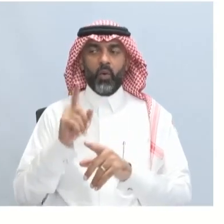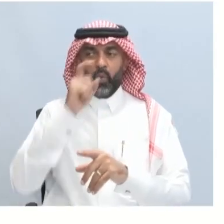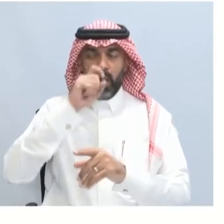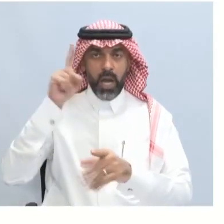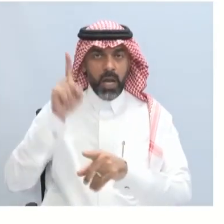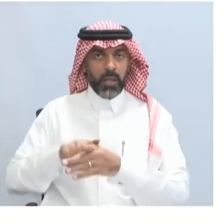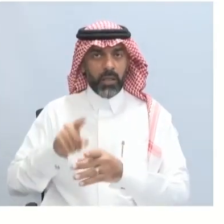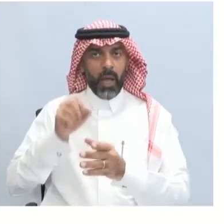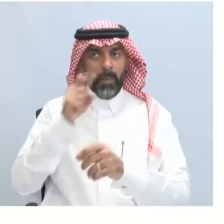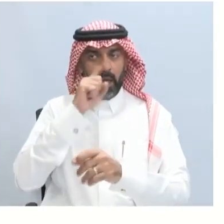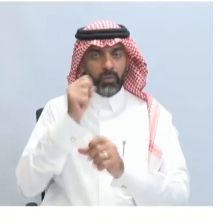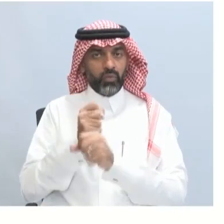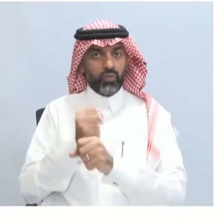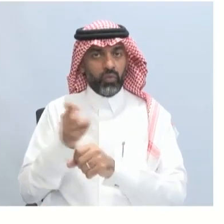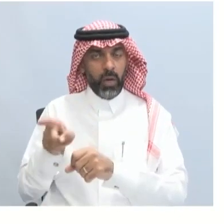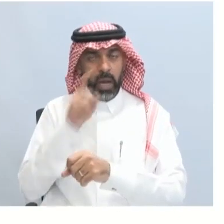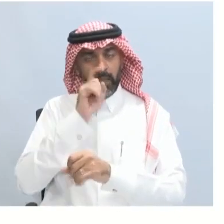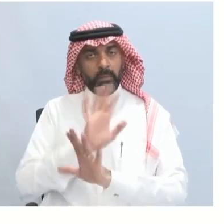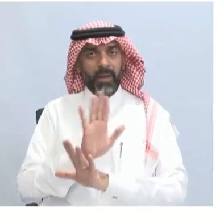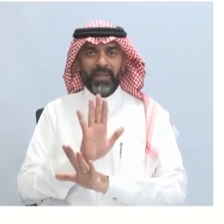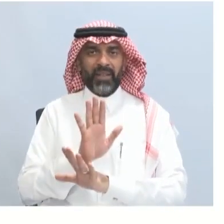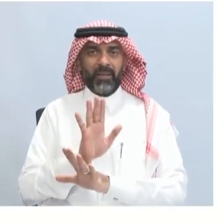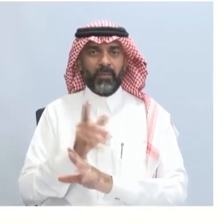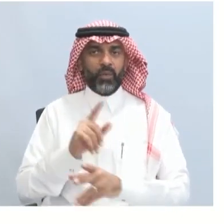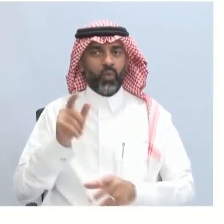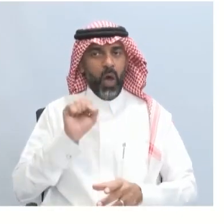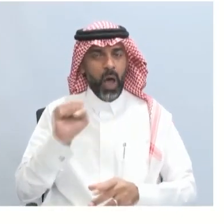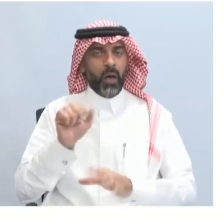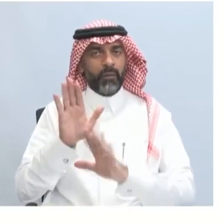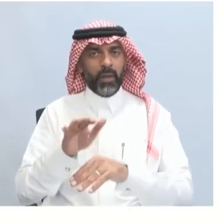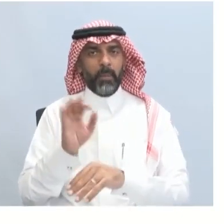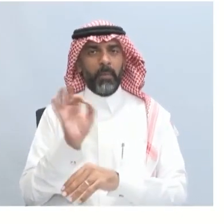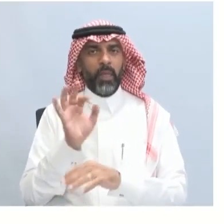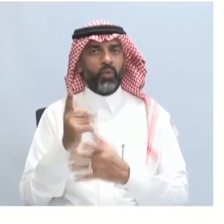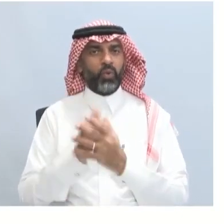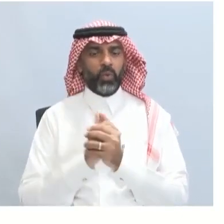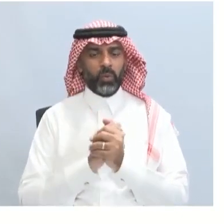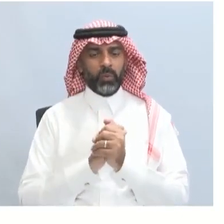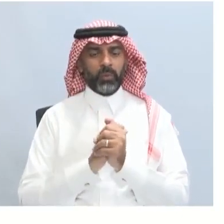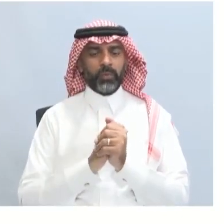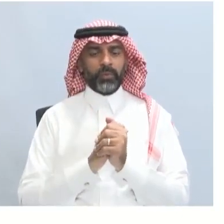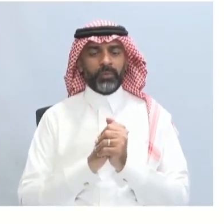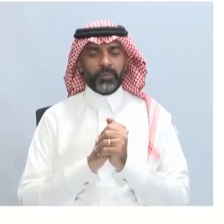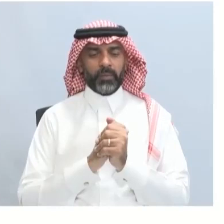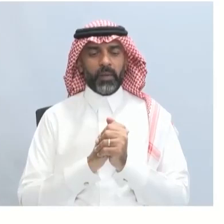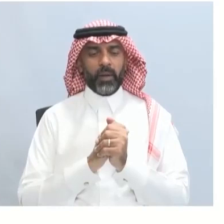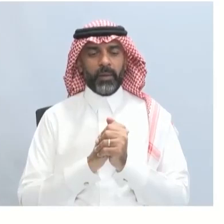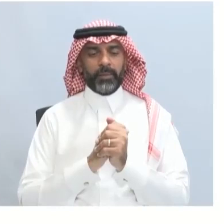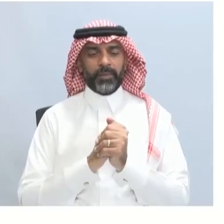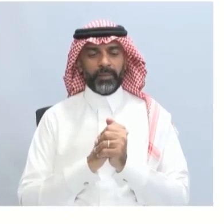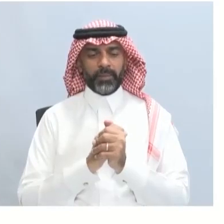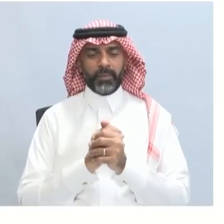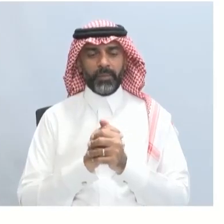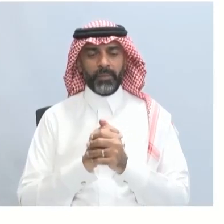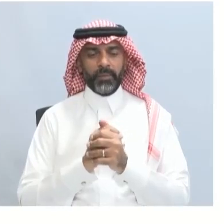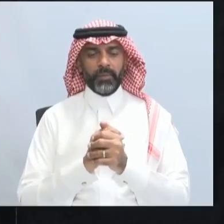الا الا تلك التي لا يحتاج لاكتسابها قبول مثل ماذا هناك اشياء تحصل لهذا الجنين الذي قد